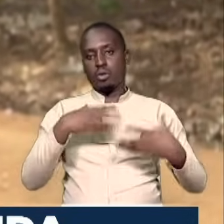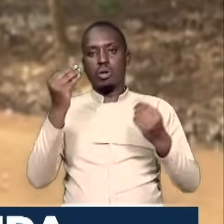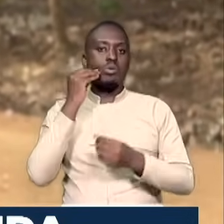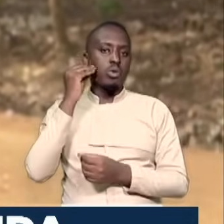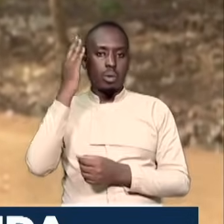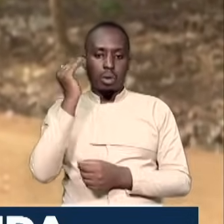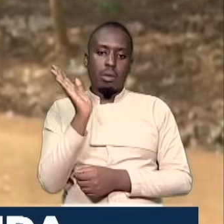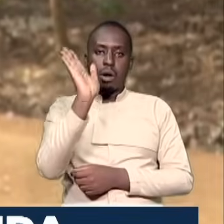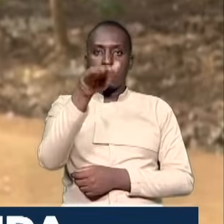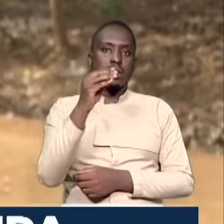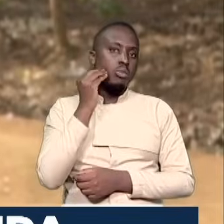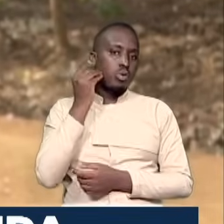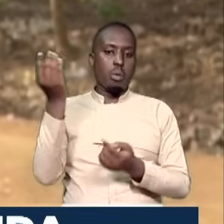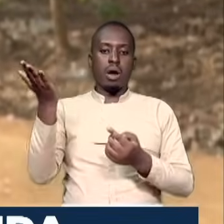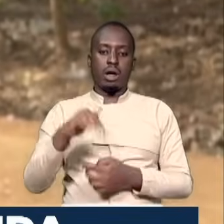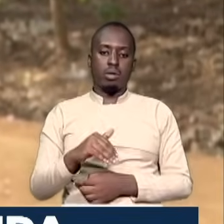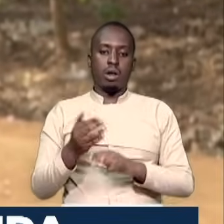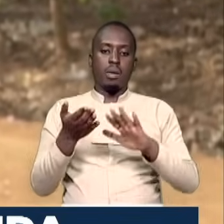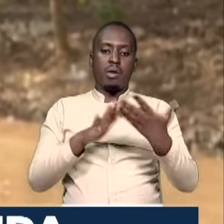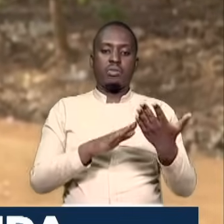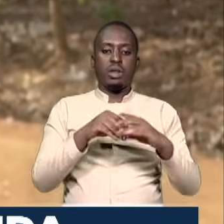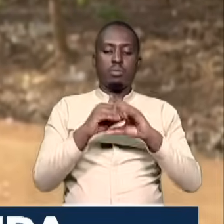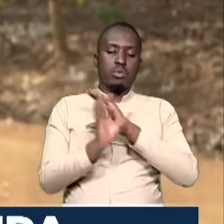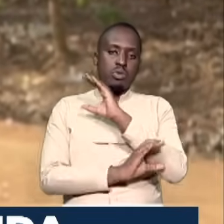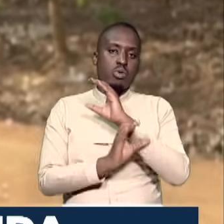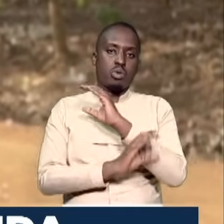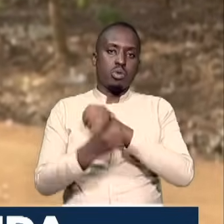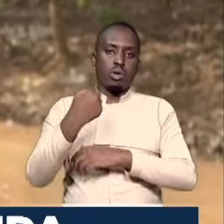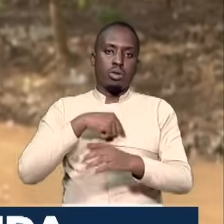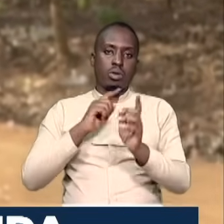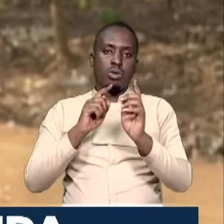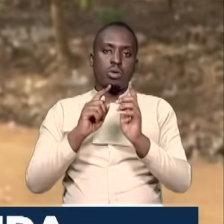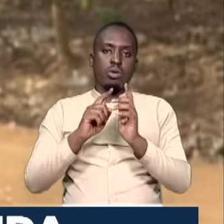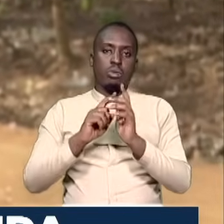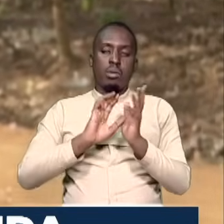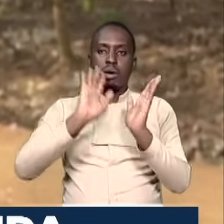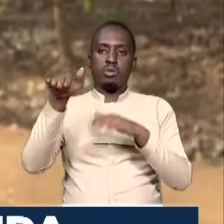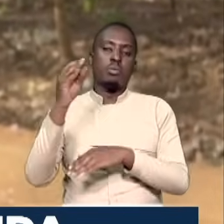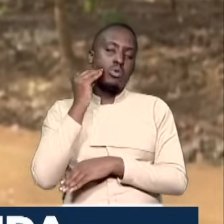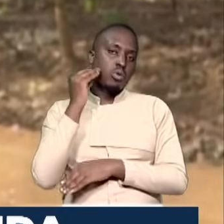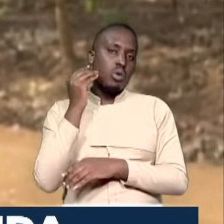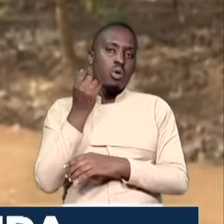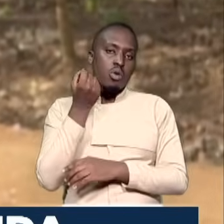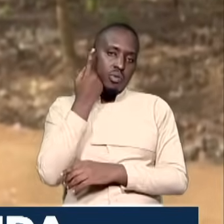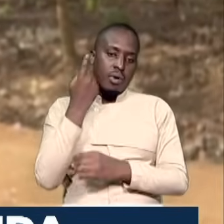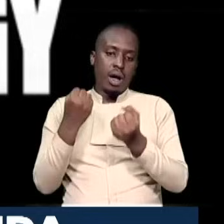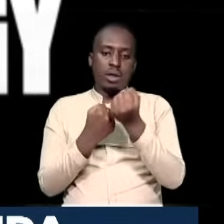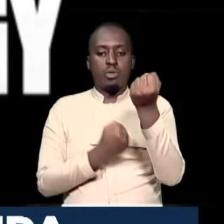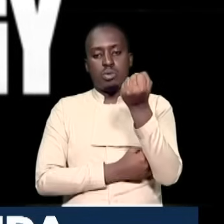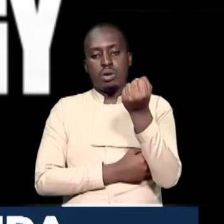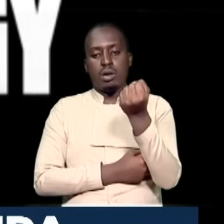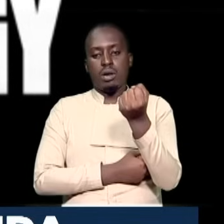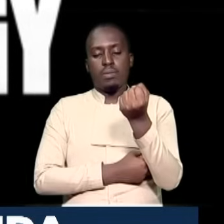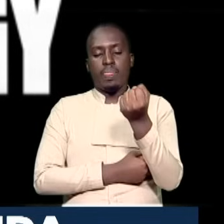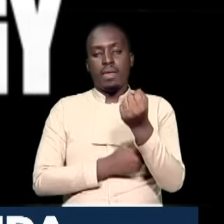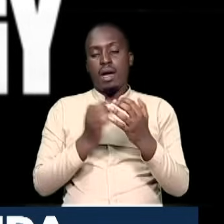abari baratashe baragaruka, hari n'abapfiriye mu gihugu twari twarahungiyemo bari baratashe, ubwo urumva hari ihungabana ridasanzwe.